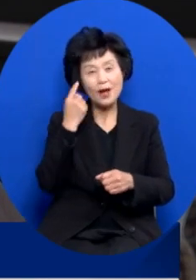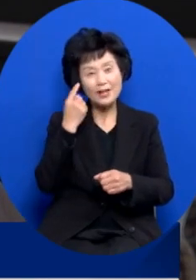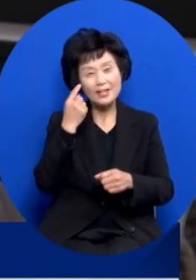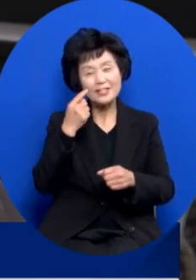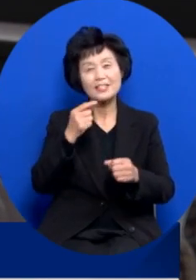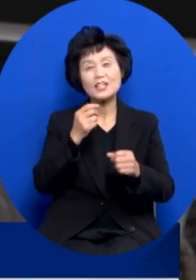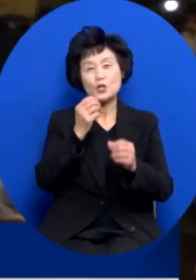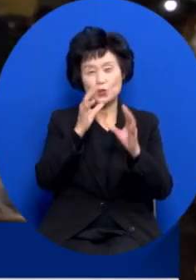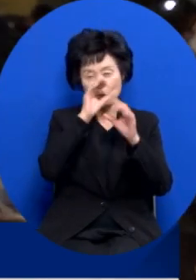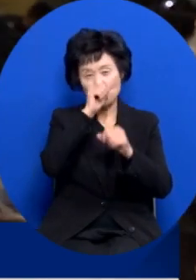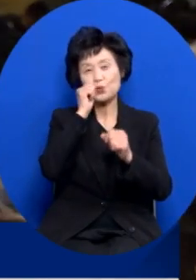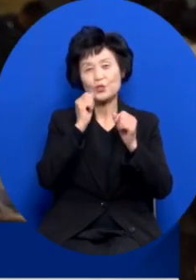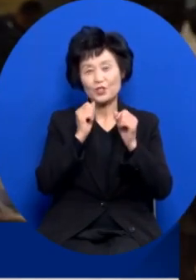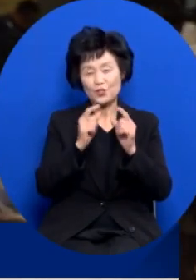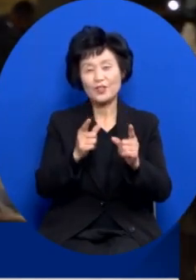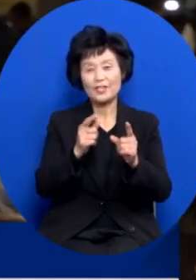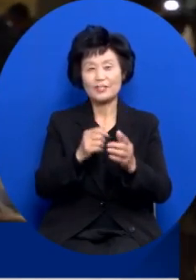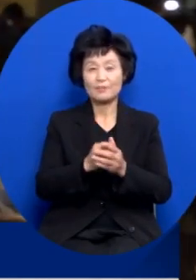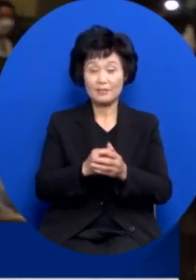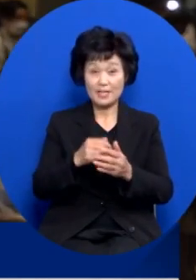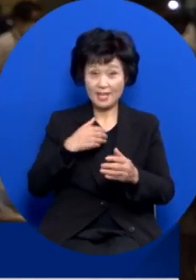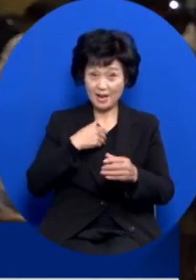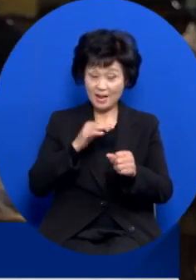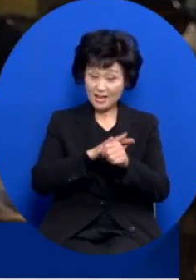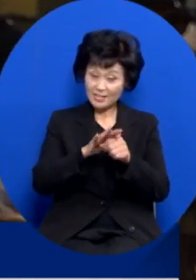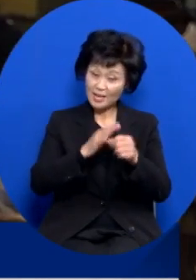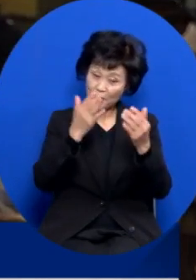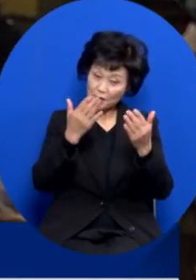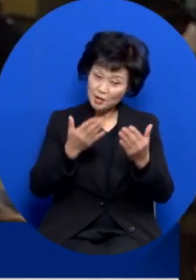좋은 기회였던 것 같습니다. 사랑받을 때